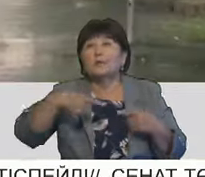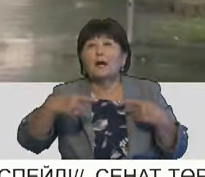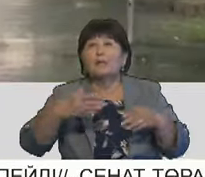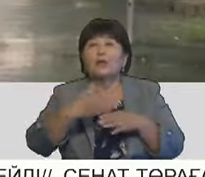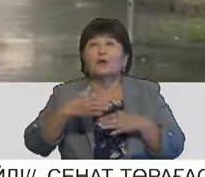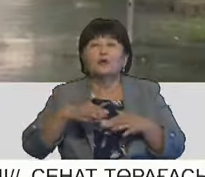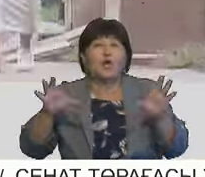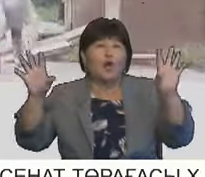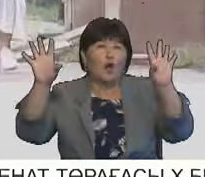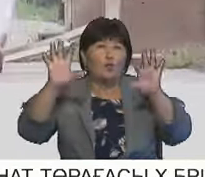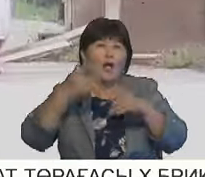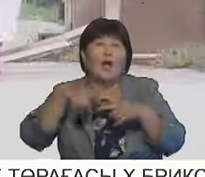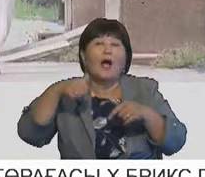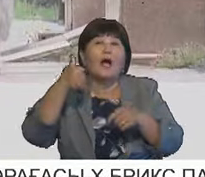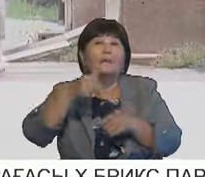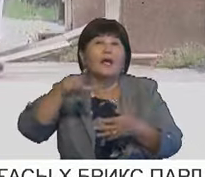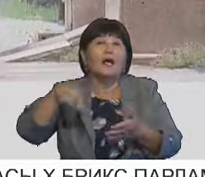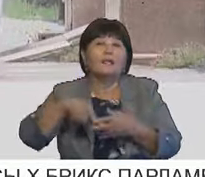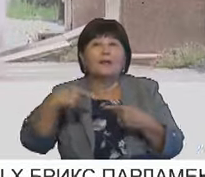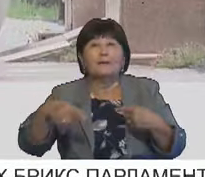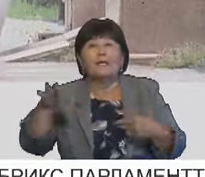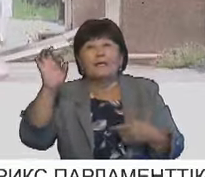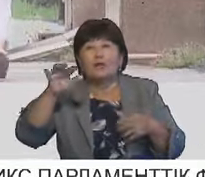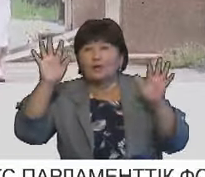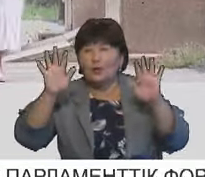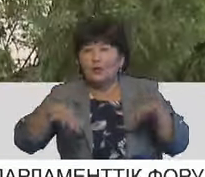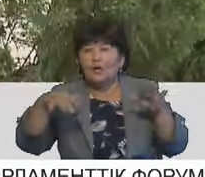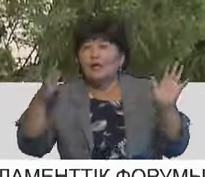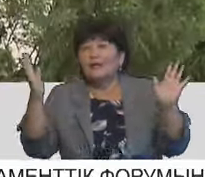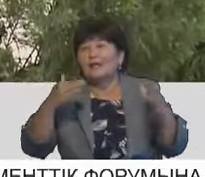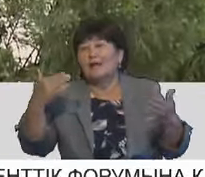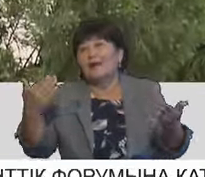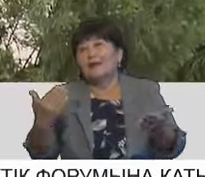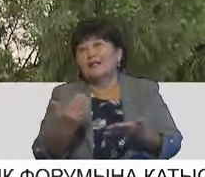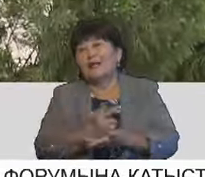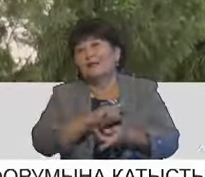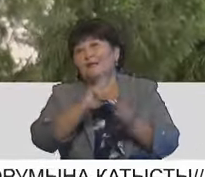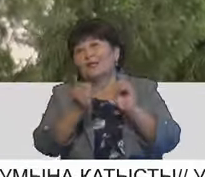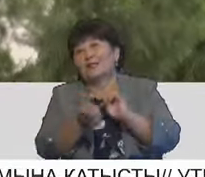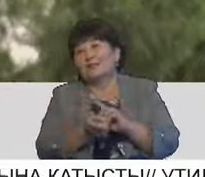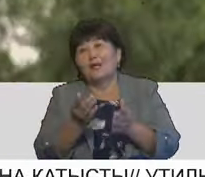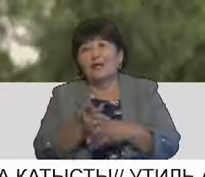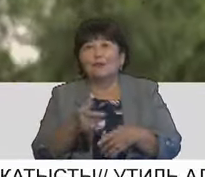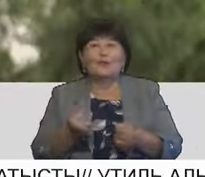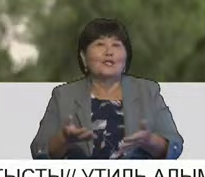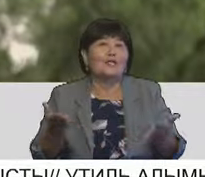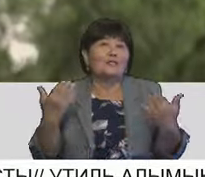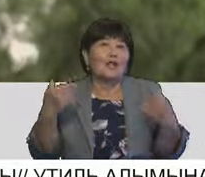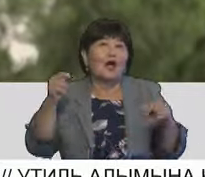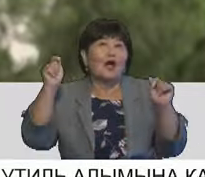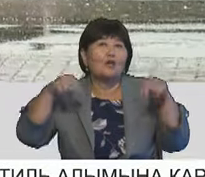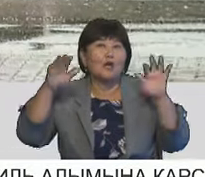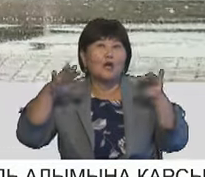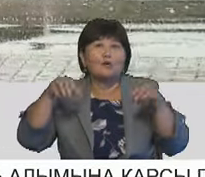бөлігі бұлтты болды, ал бас шаһарға бір сәтте нөсер төгіп табиғат жаңа бір кейіпке енді. Мұндай қоңыр салқын жауынды